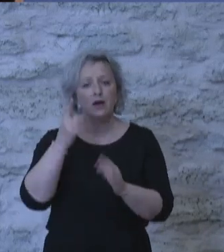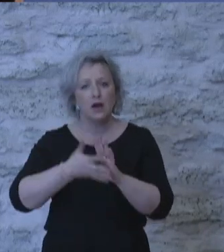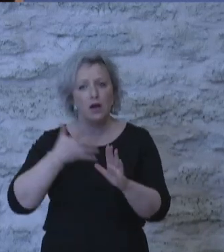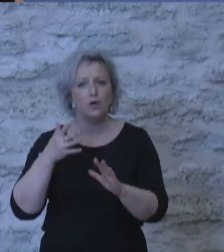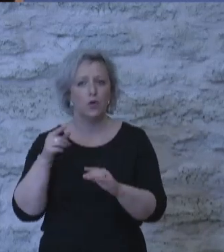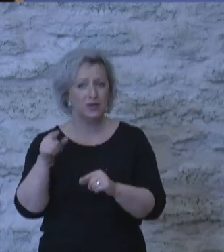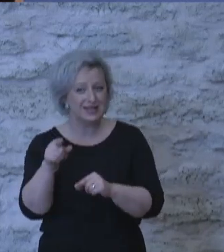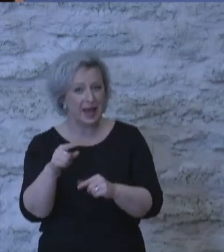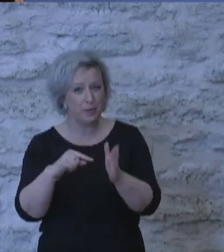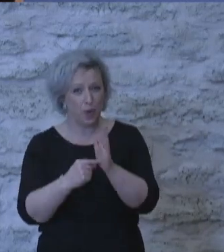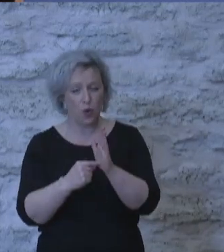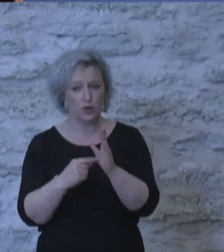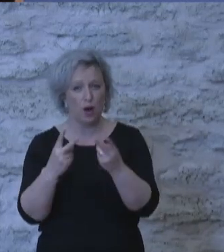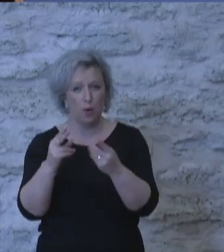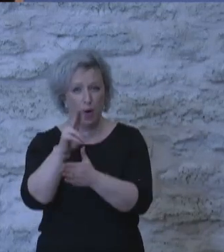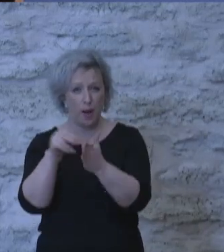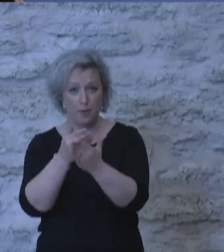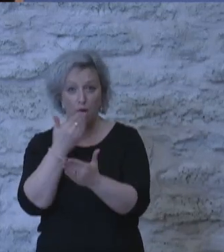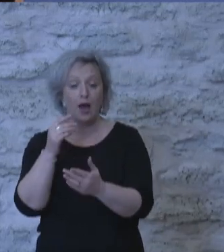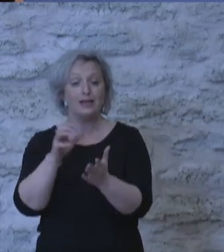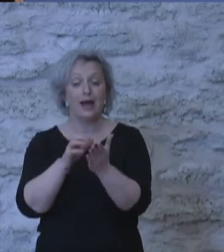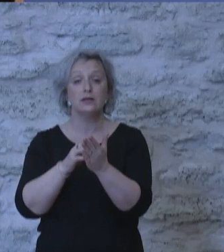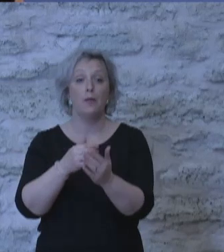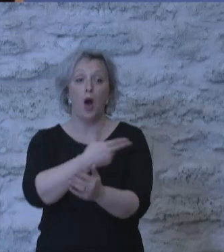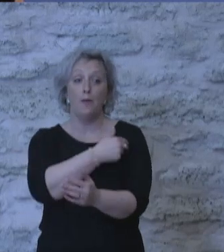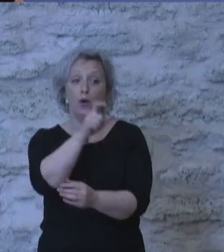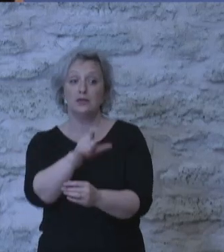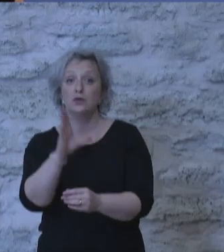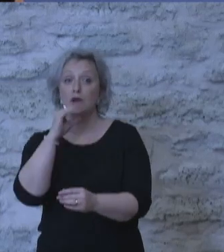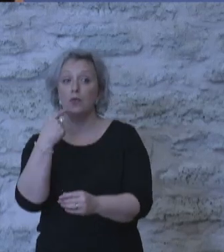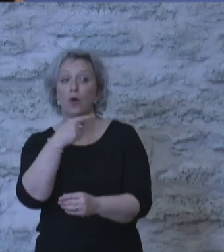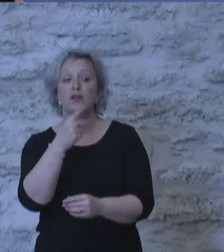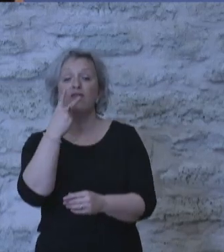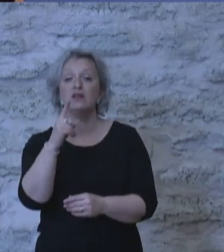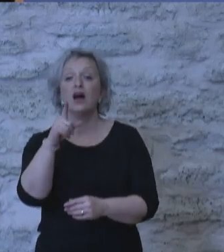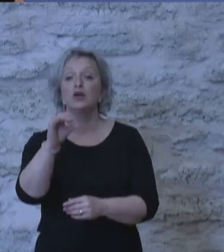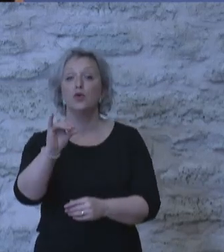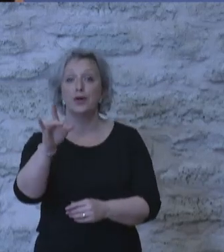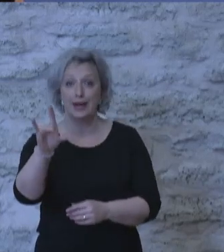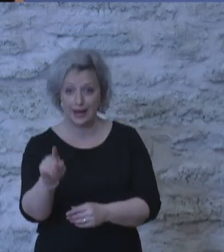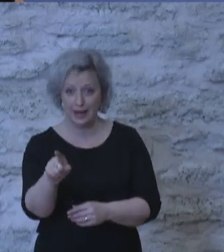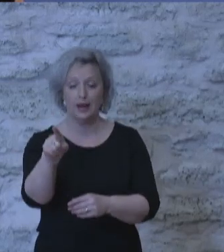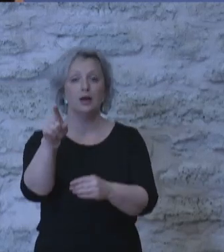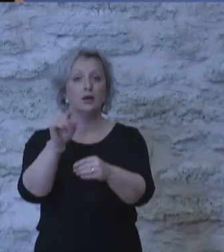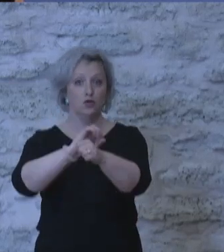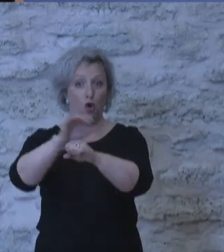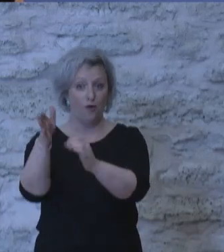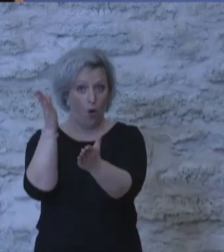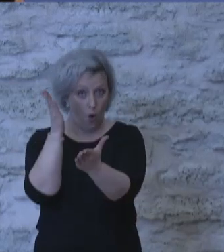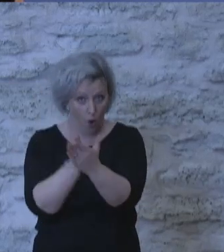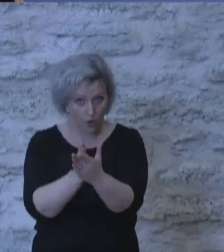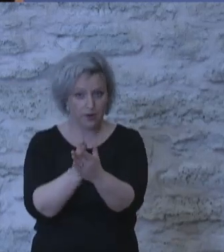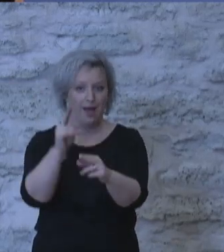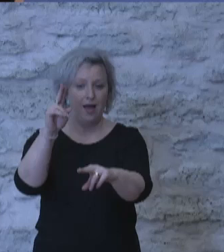ütlete, tegelikult saab öelda siis politseinikule, et näed, sellel jüril see on, ta elab siis suure tõenäolusega